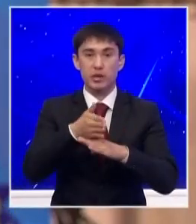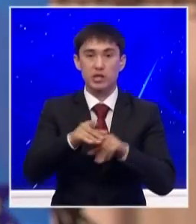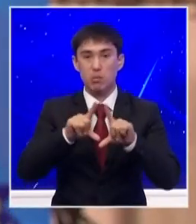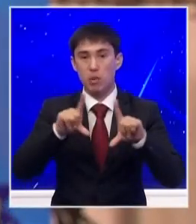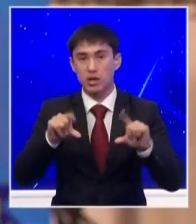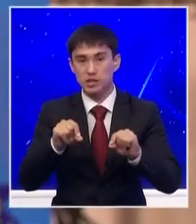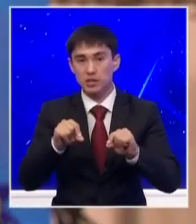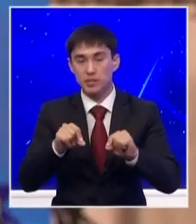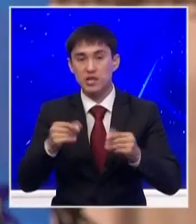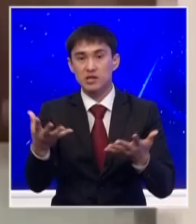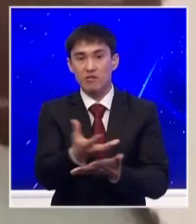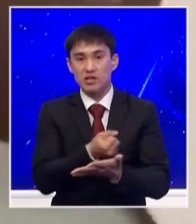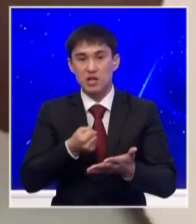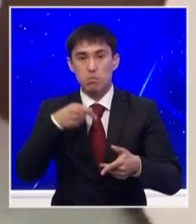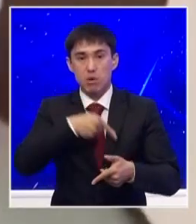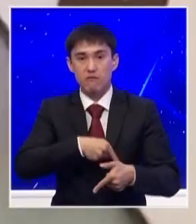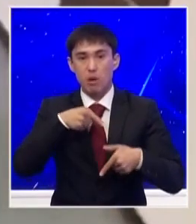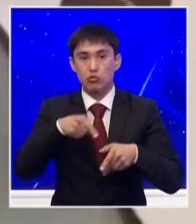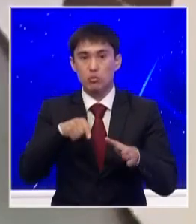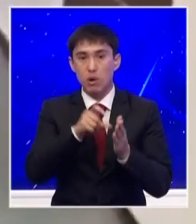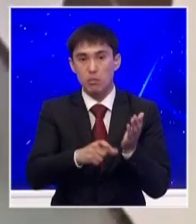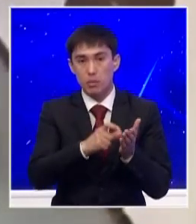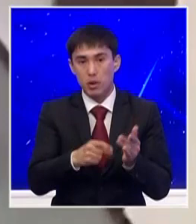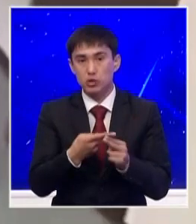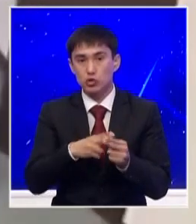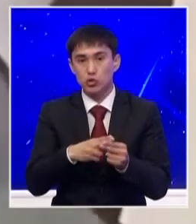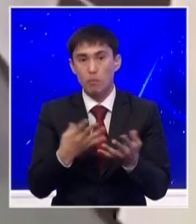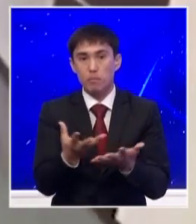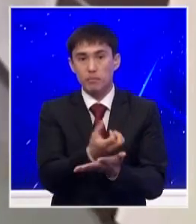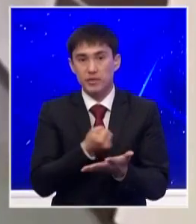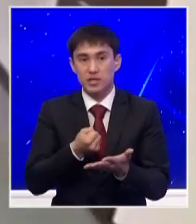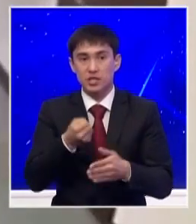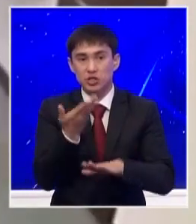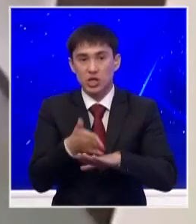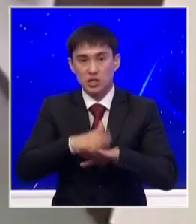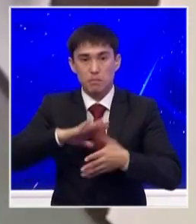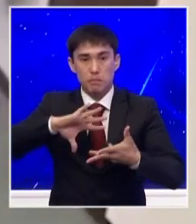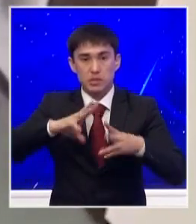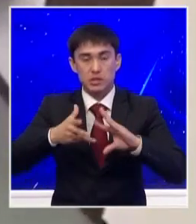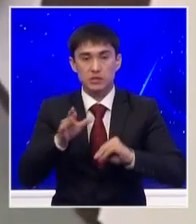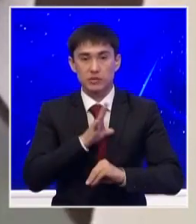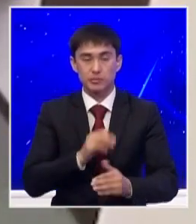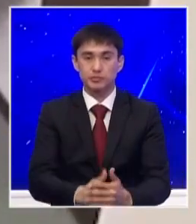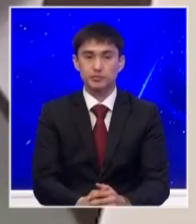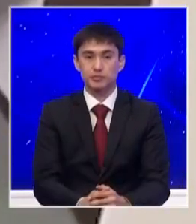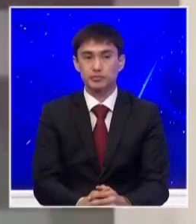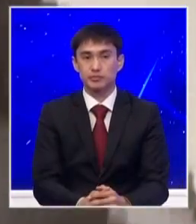департамента полиции и завладели боевым оружием и боеприпасами, что привлекло к тяжким последствиям.